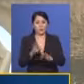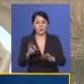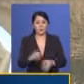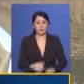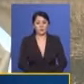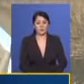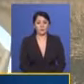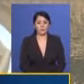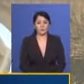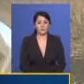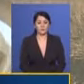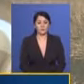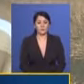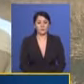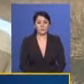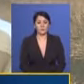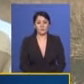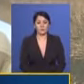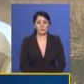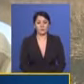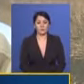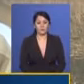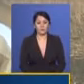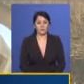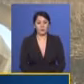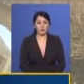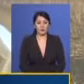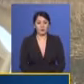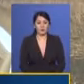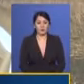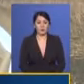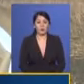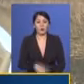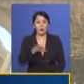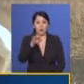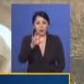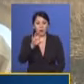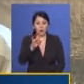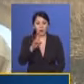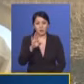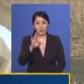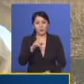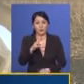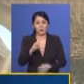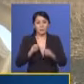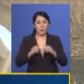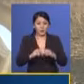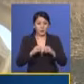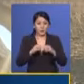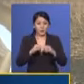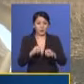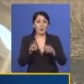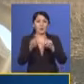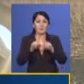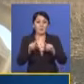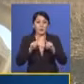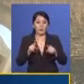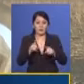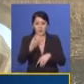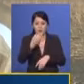Гибрид Рокки. Это гибрид отличается. Биыл біз бұл жерге күнбағыстың Рокки гибридін ектік. Бұл гибридтің ерекшелігі